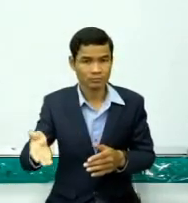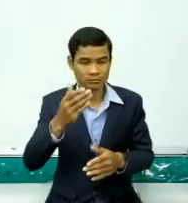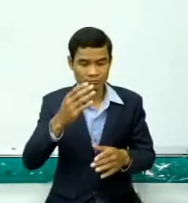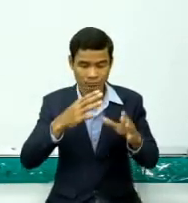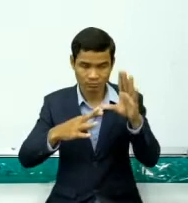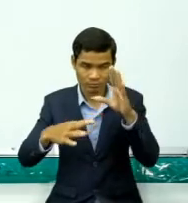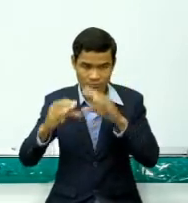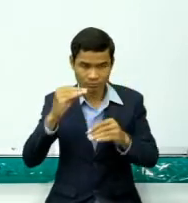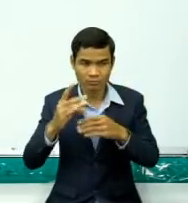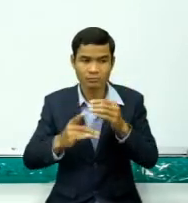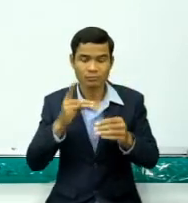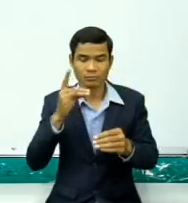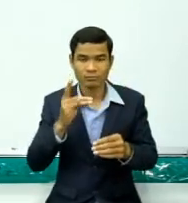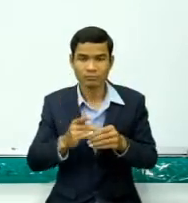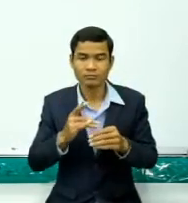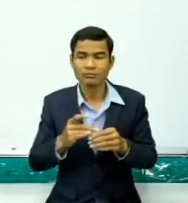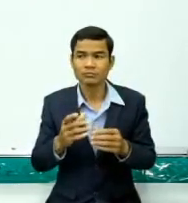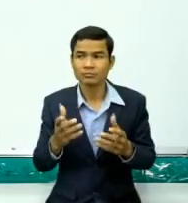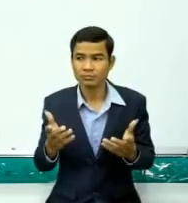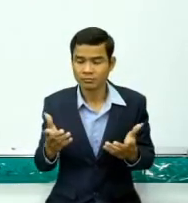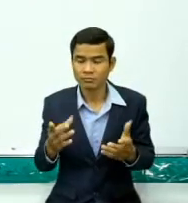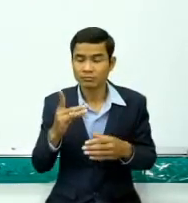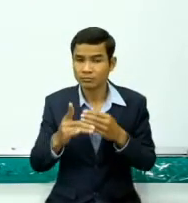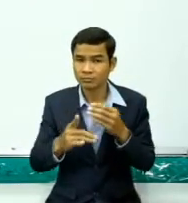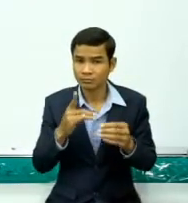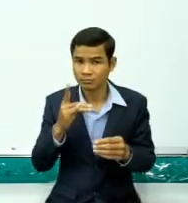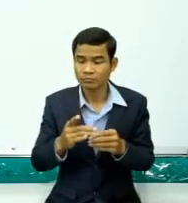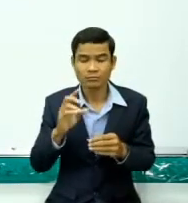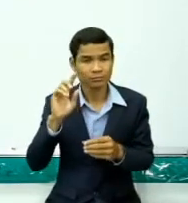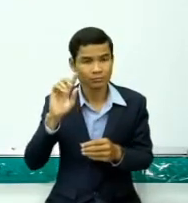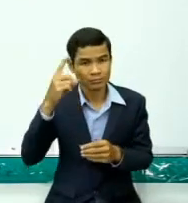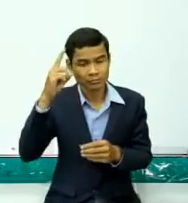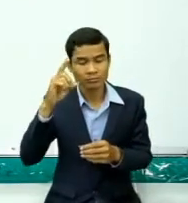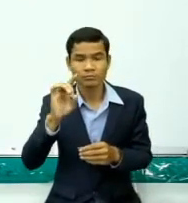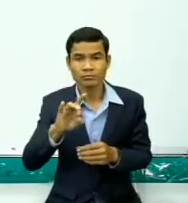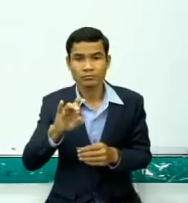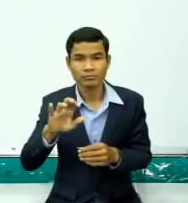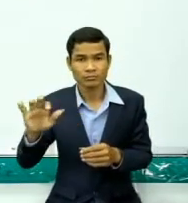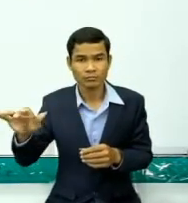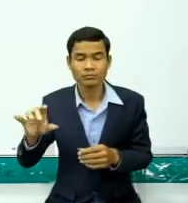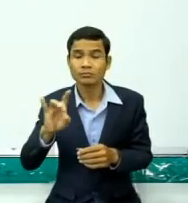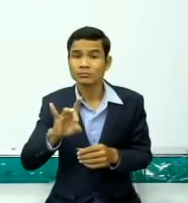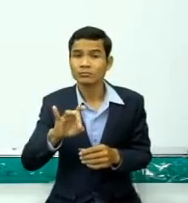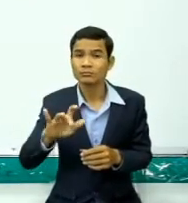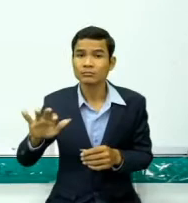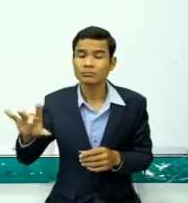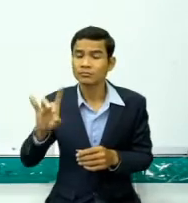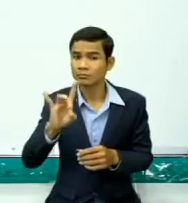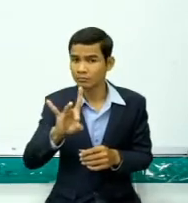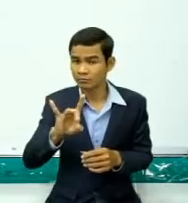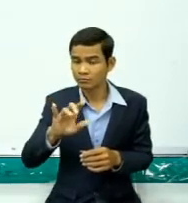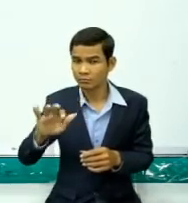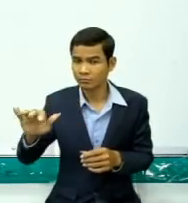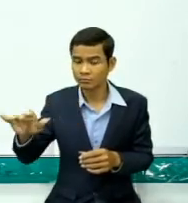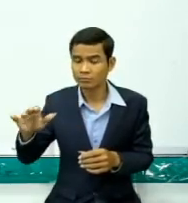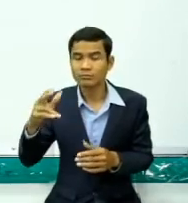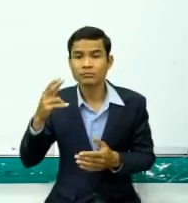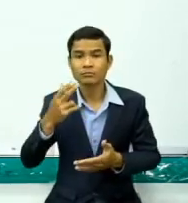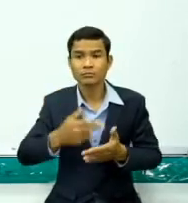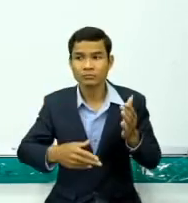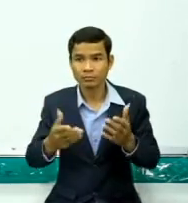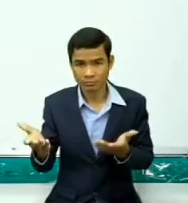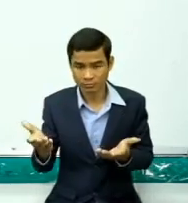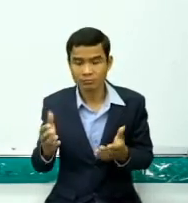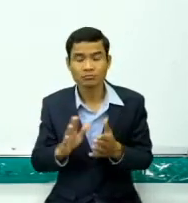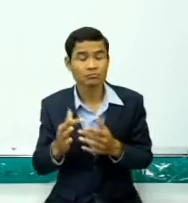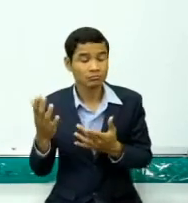bì chà rùm lớp chân chân nẹ chà chân chân nẹ vậy khá con chà con cho rôm tha chì mùi